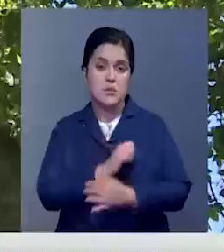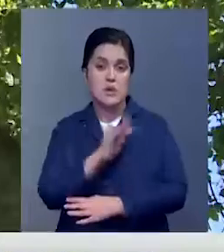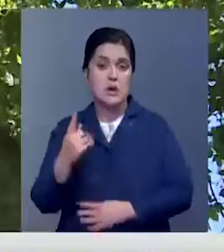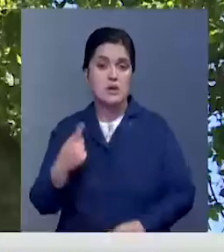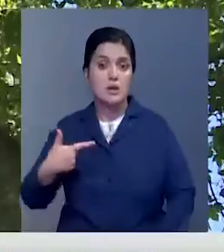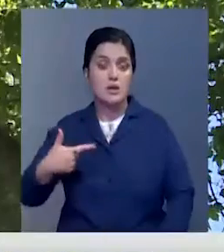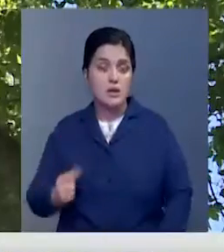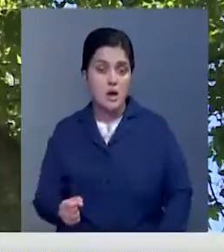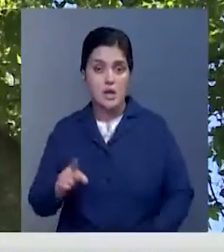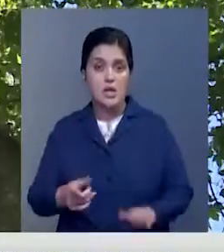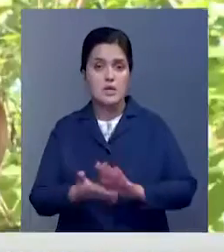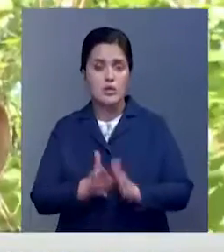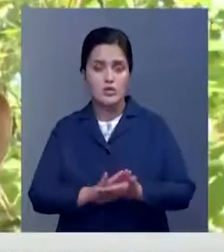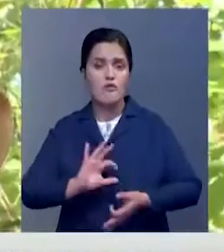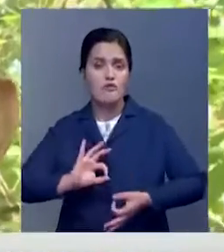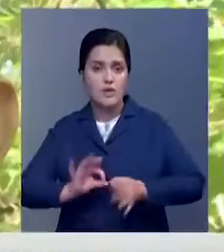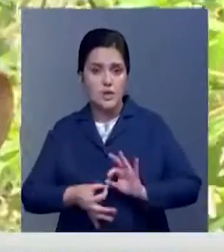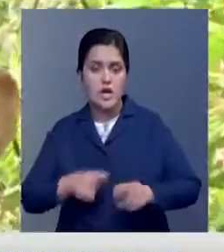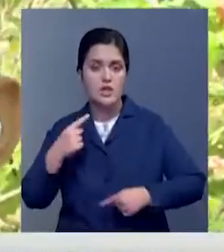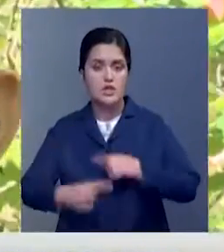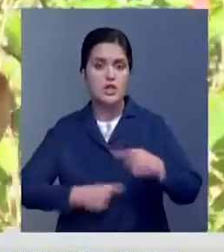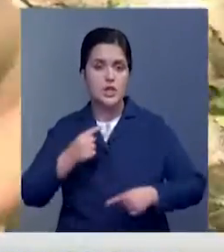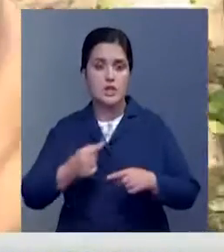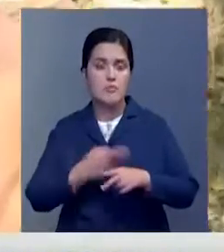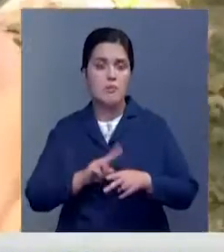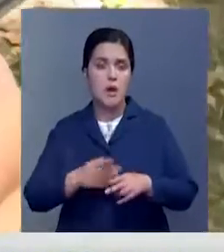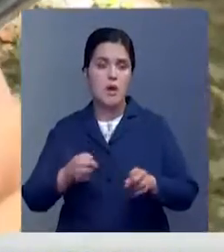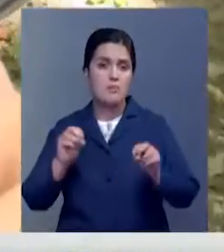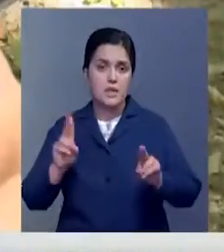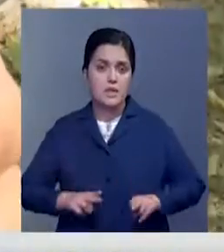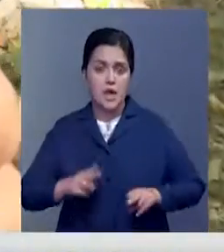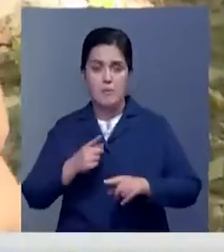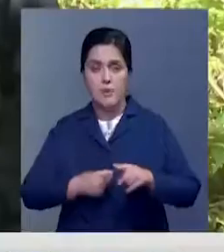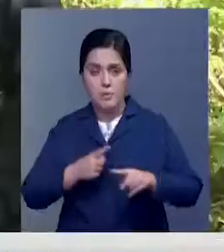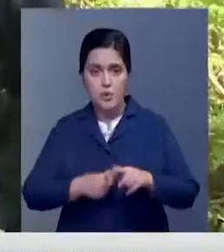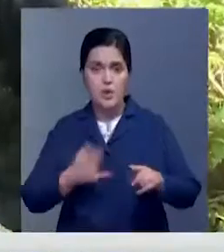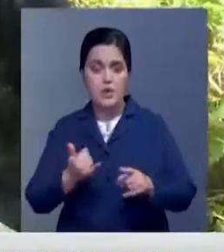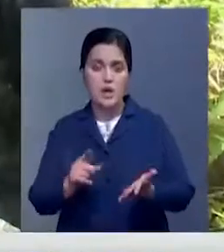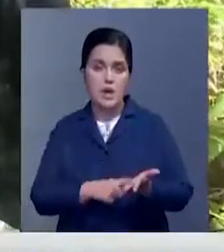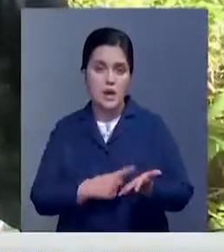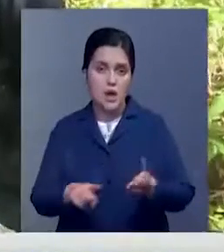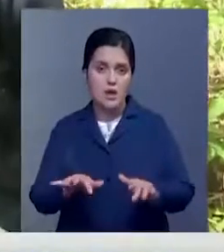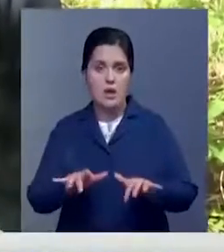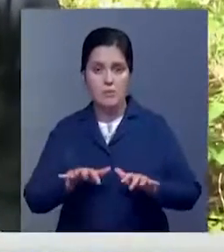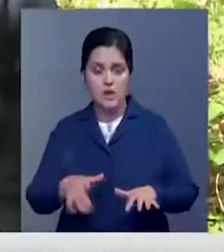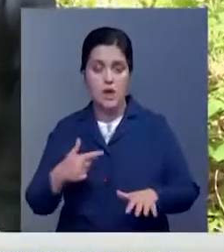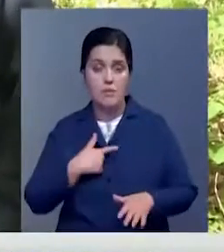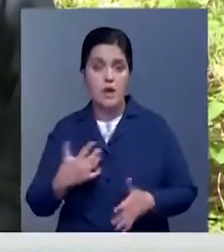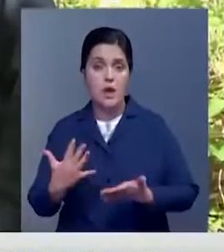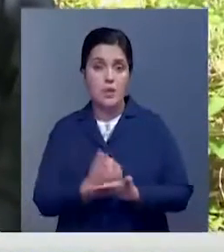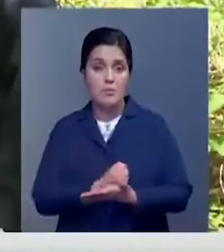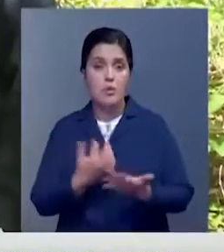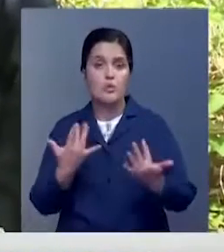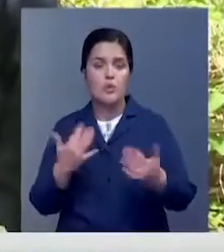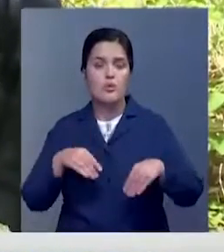гектар. Экоситуацию в деталях оценивают через измерительные приборы и современные гаджеты. Мы определяем полноту и состав